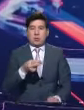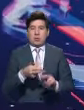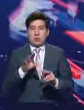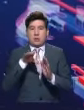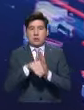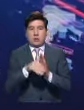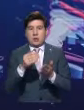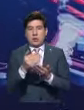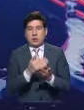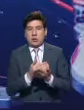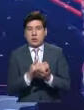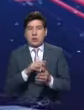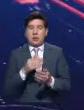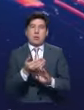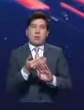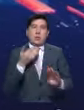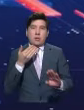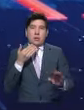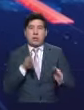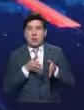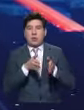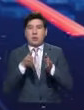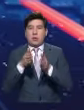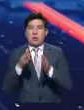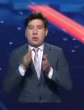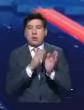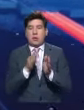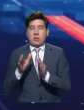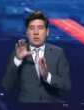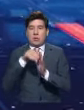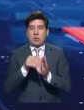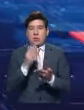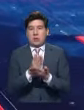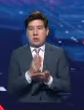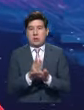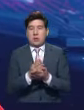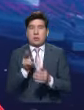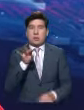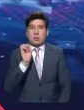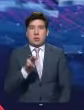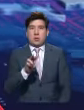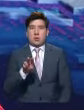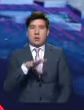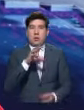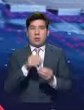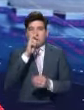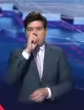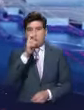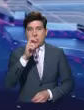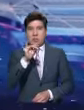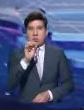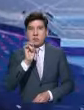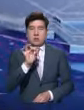фактілерін анықтауға және алдын алуға бағытталған бірқатар шара көзделген. Заң жобасын депутаттар мемлекеттік органдармен, сарапшылар қауымдастығымен